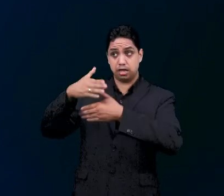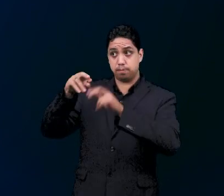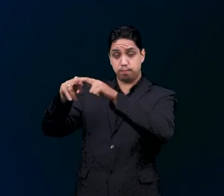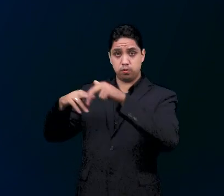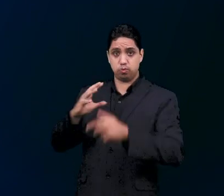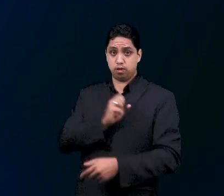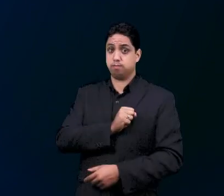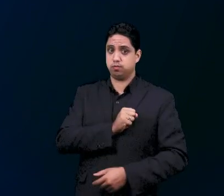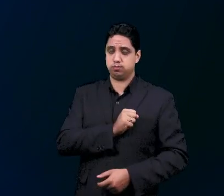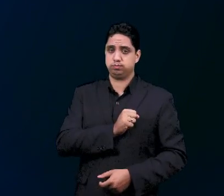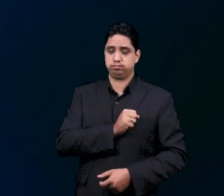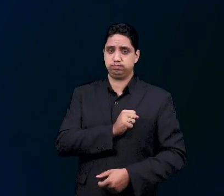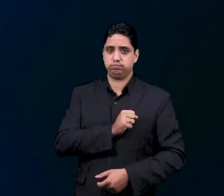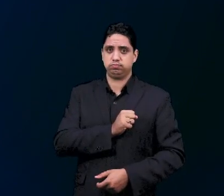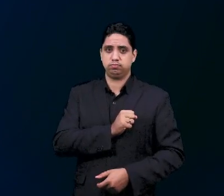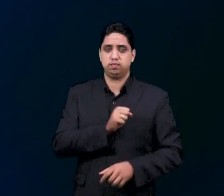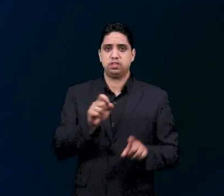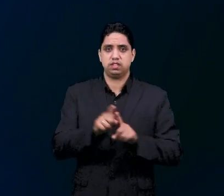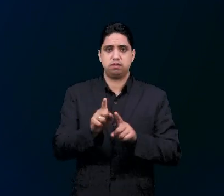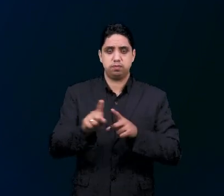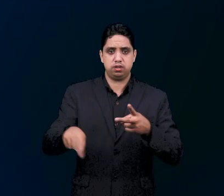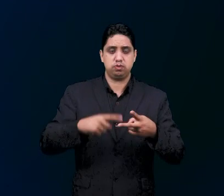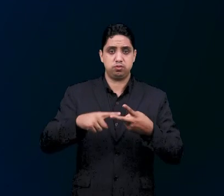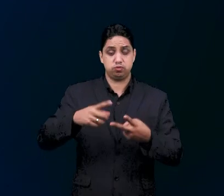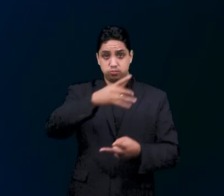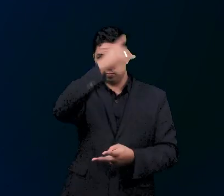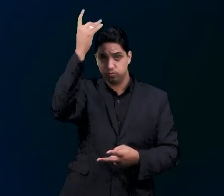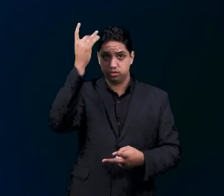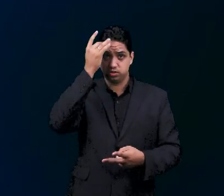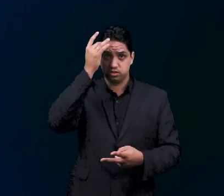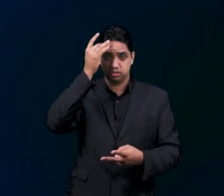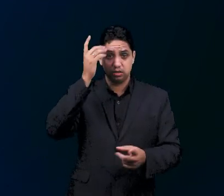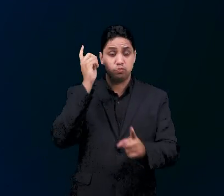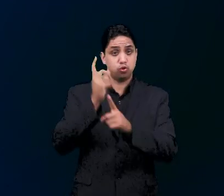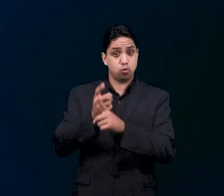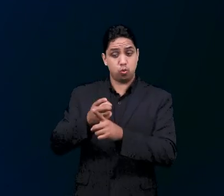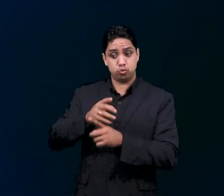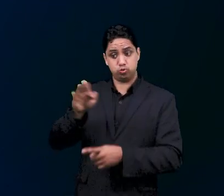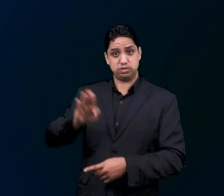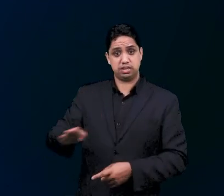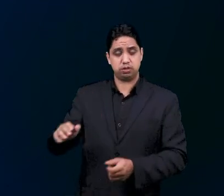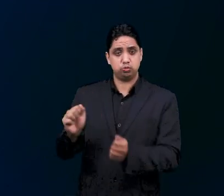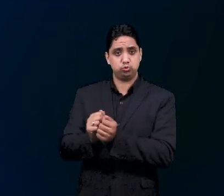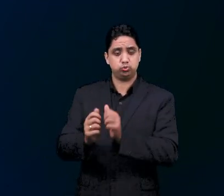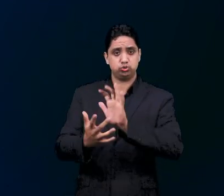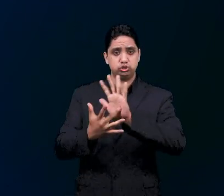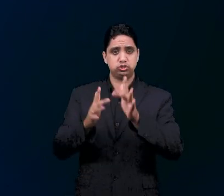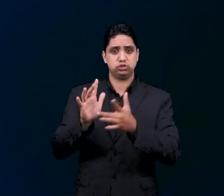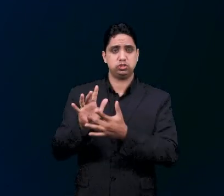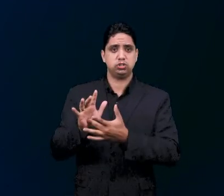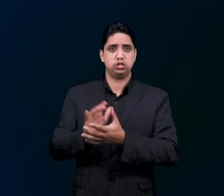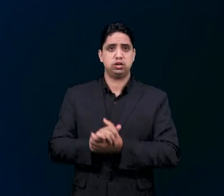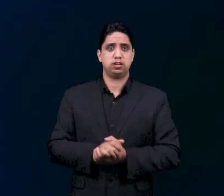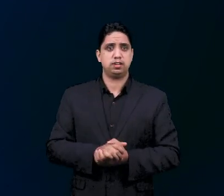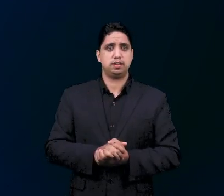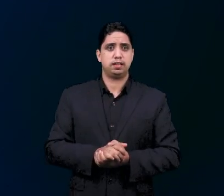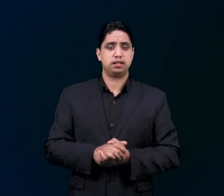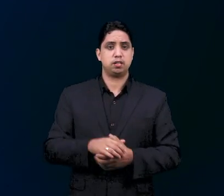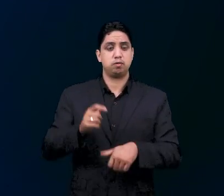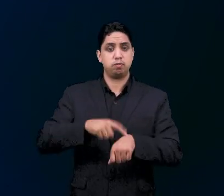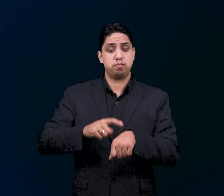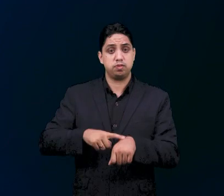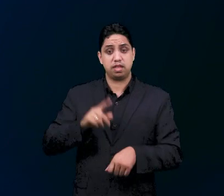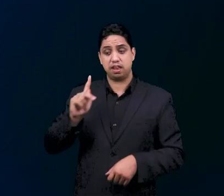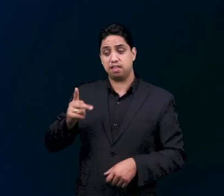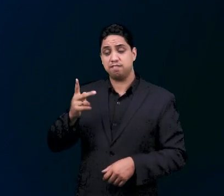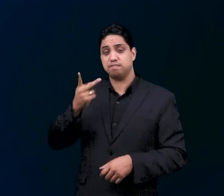et irrépréhensibles devant Dieu. Nous voyons aussi que c'est le Saint-Esprit qui a provoqué